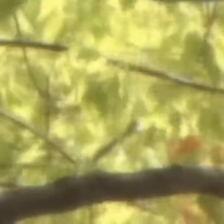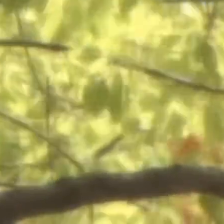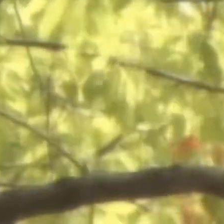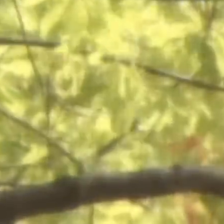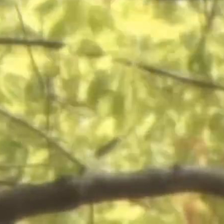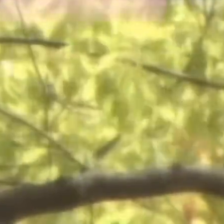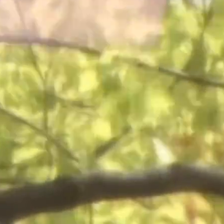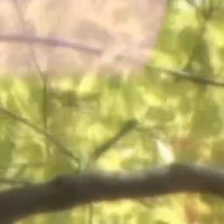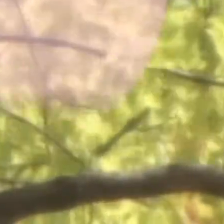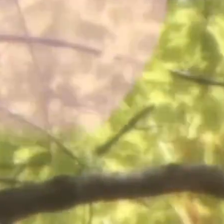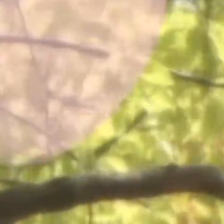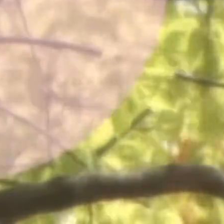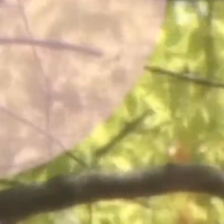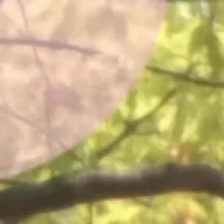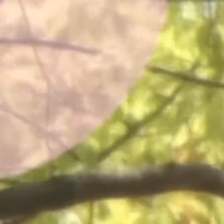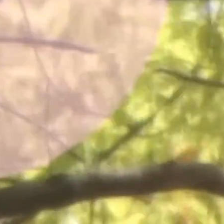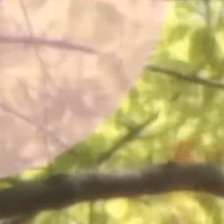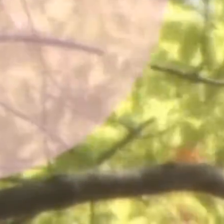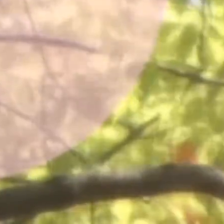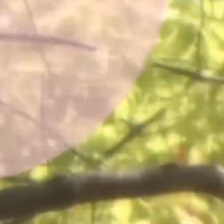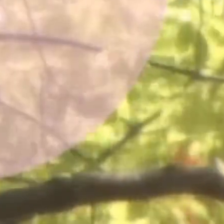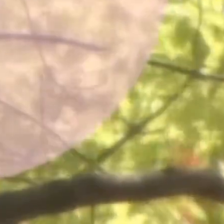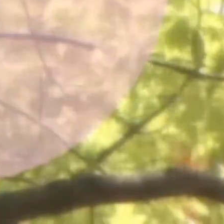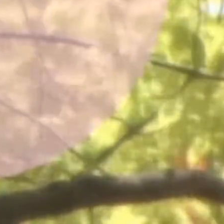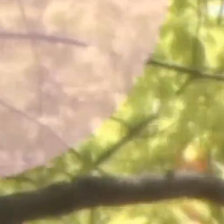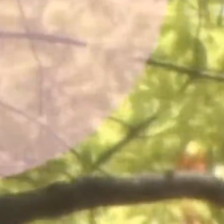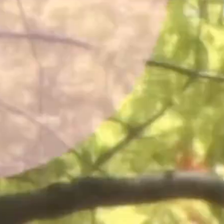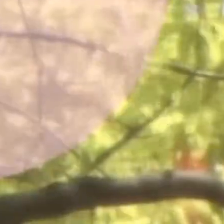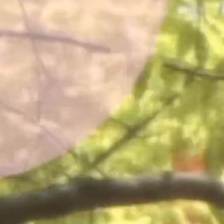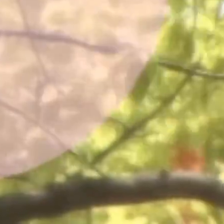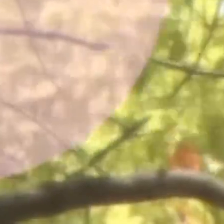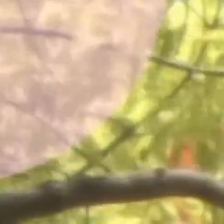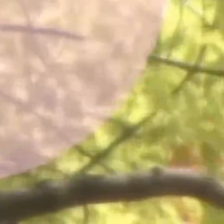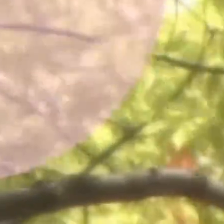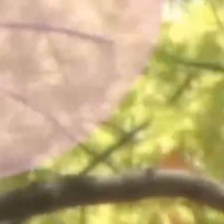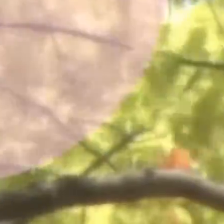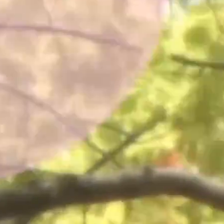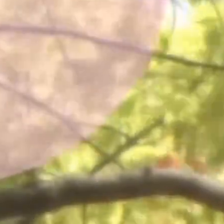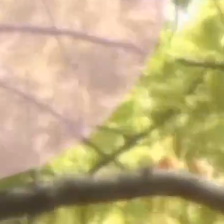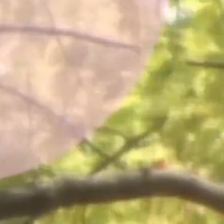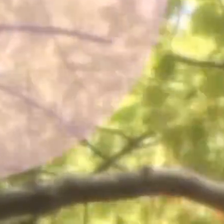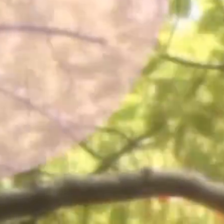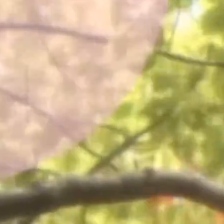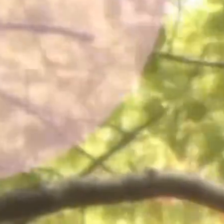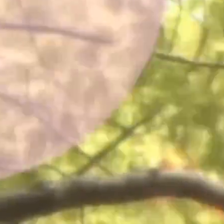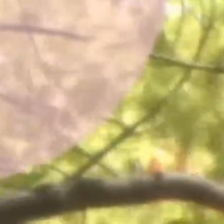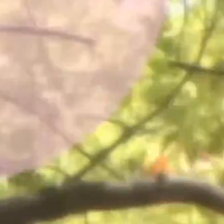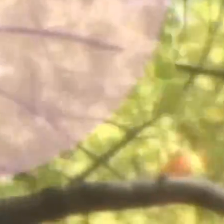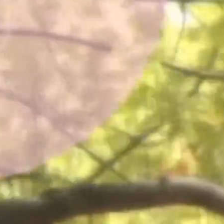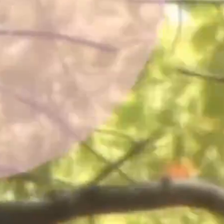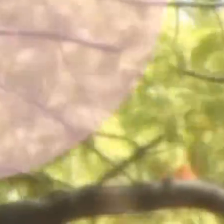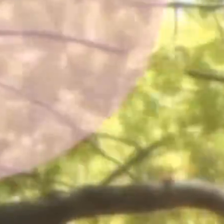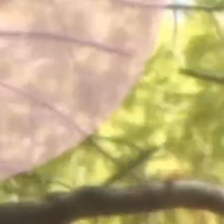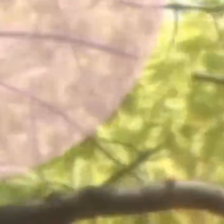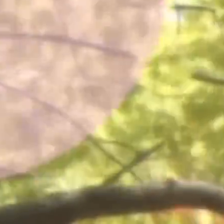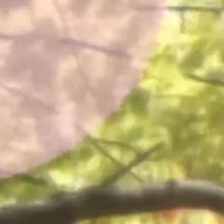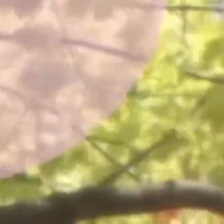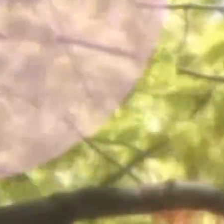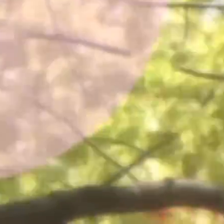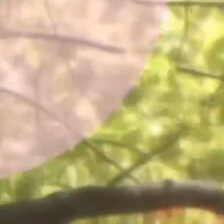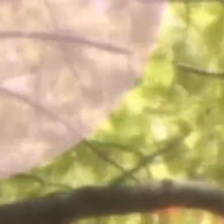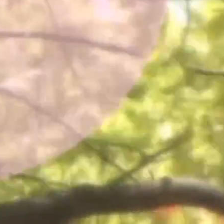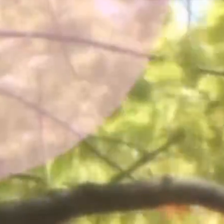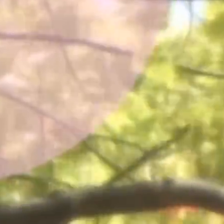インフルエンザはインフルエンザウイルスに感染することで起こる病気です。38度以上の発